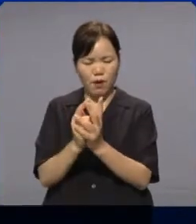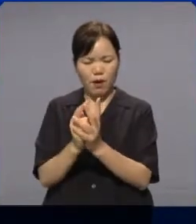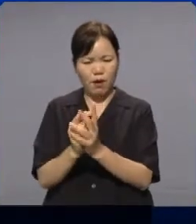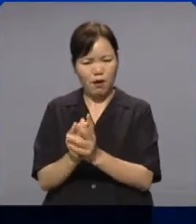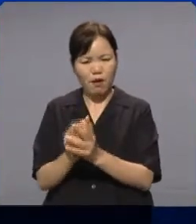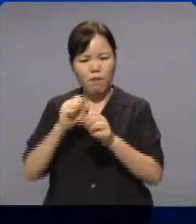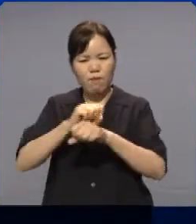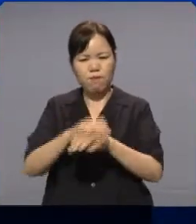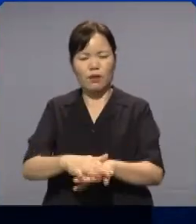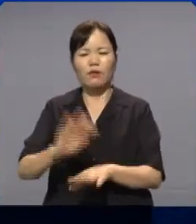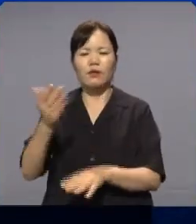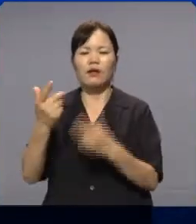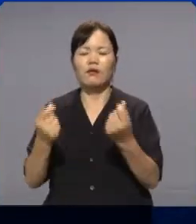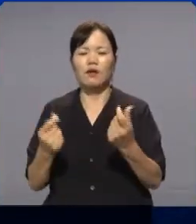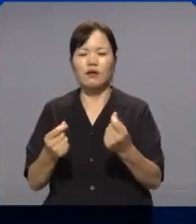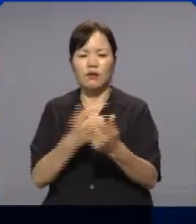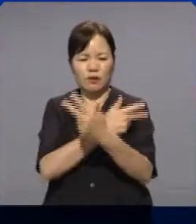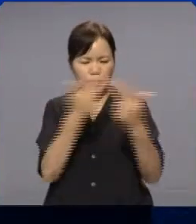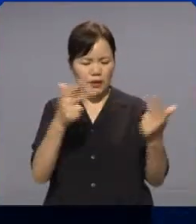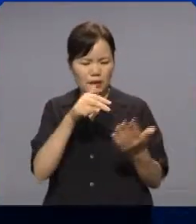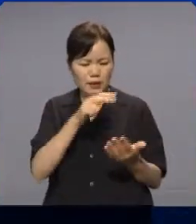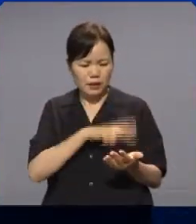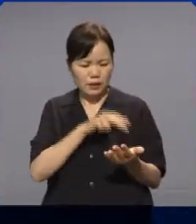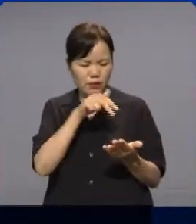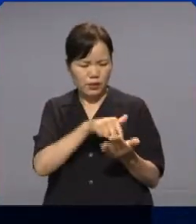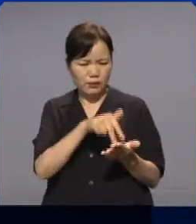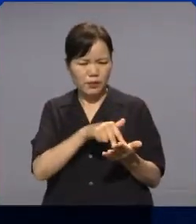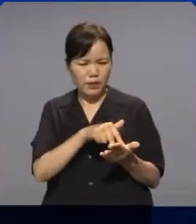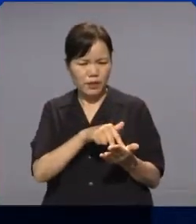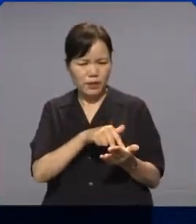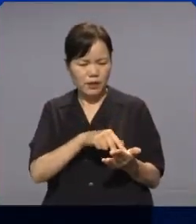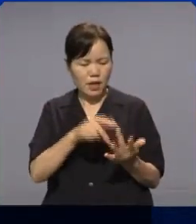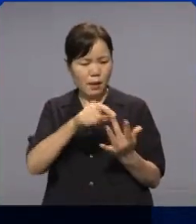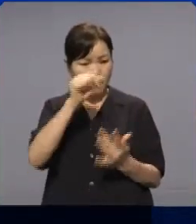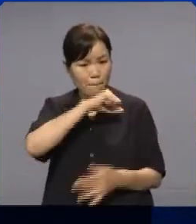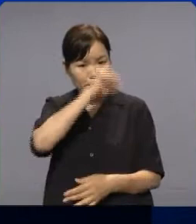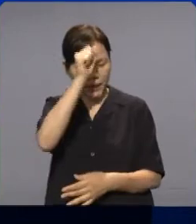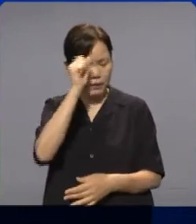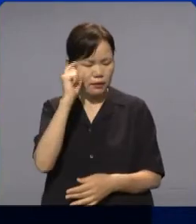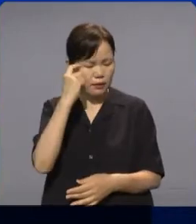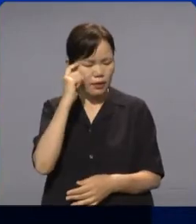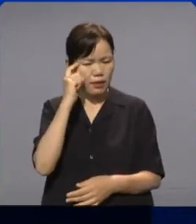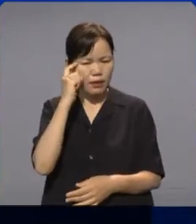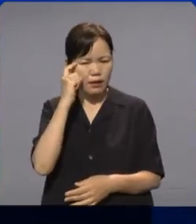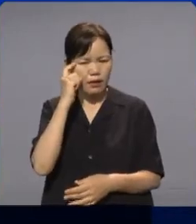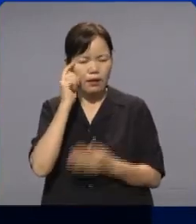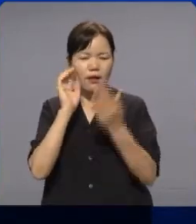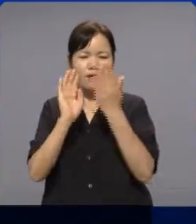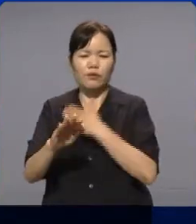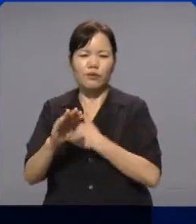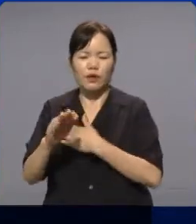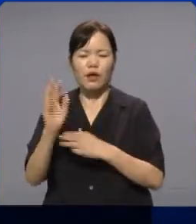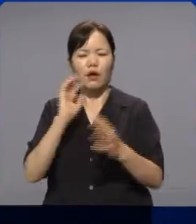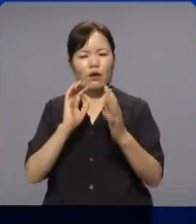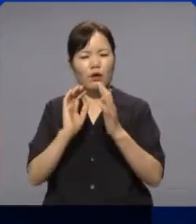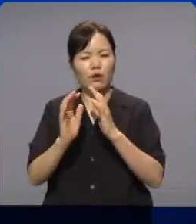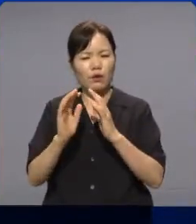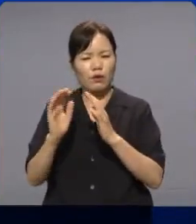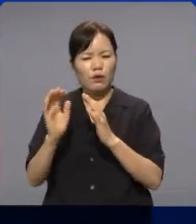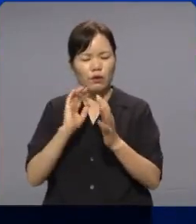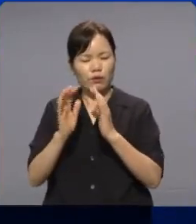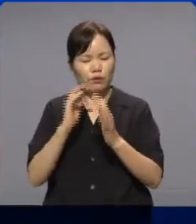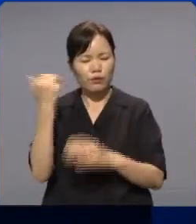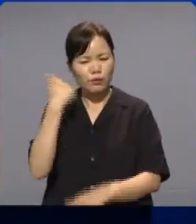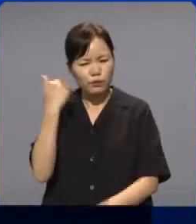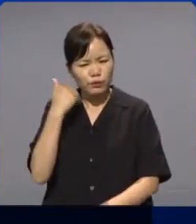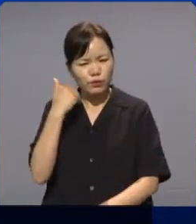때문에 이재명 의원의 입장에서는 일단 본인이 한 자리를 차지했다는 가정하에 누구와 토론을 하고 전당대회를